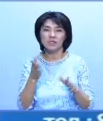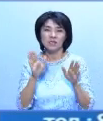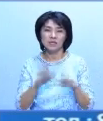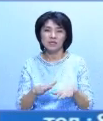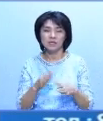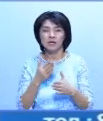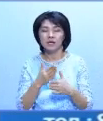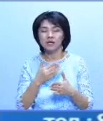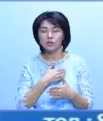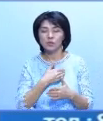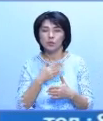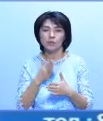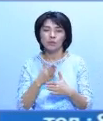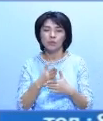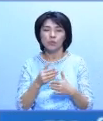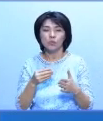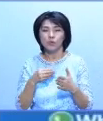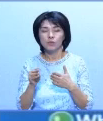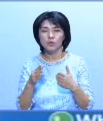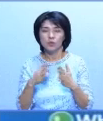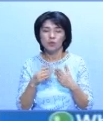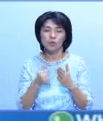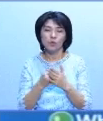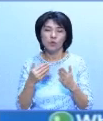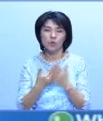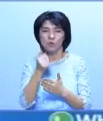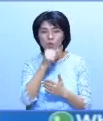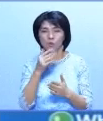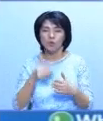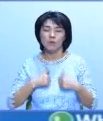помочь им и купить дом. До Нового года постараемся все